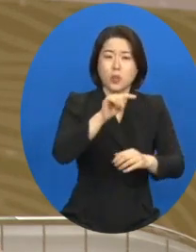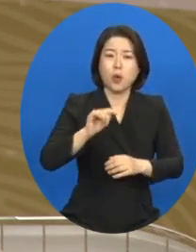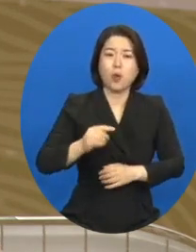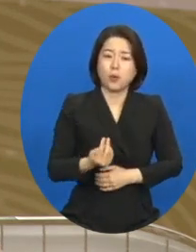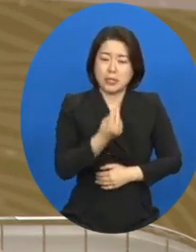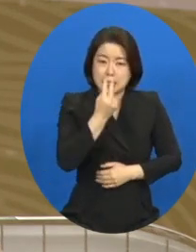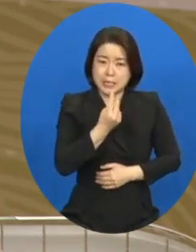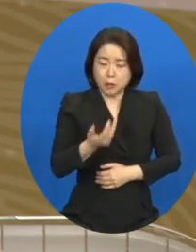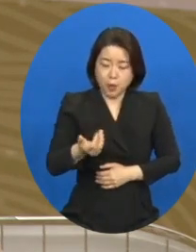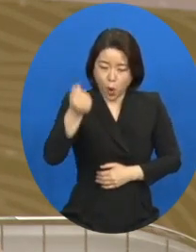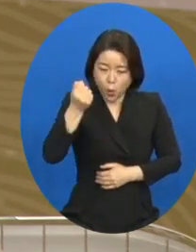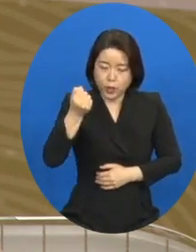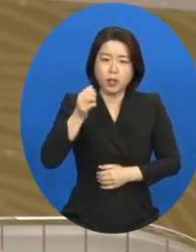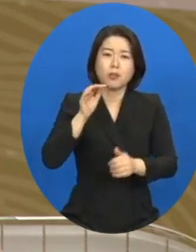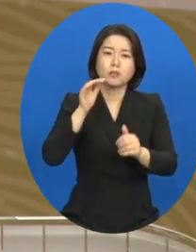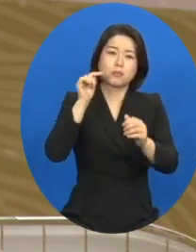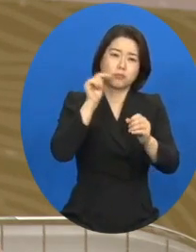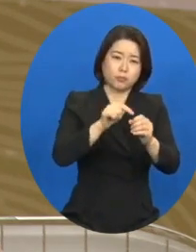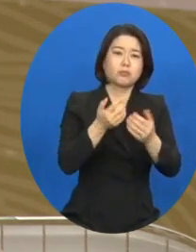생명을 얻게 하실 것이며.